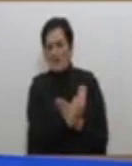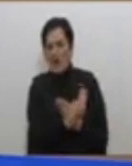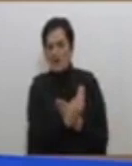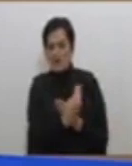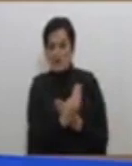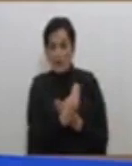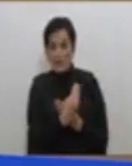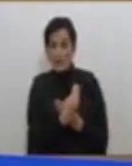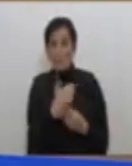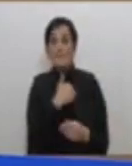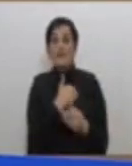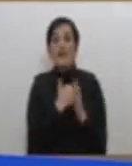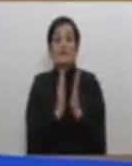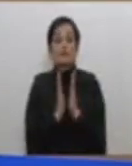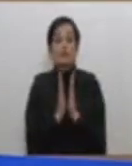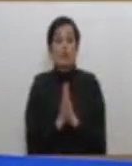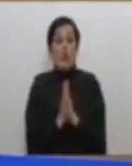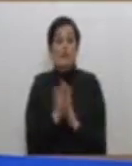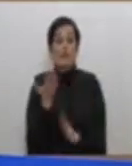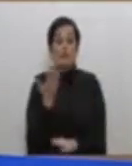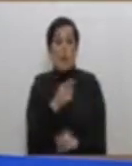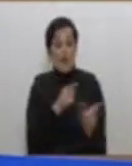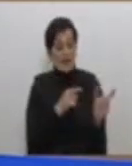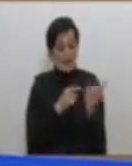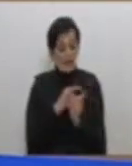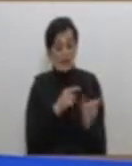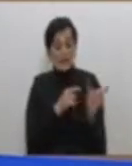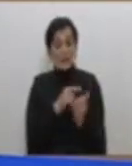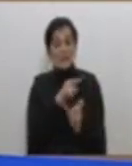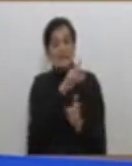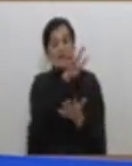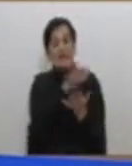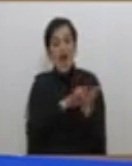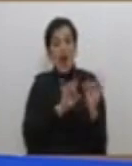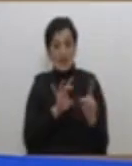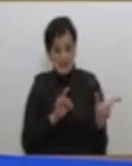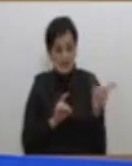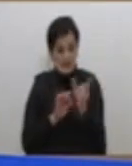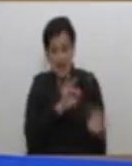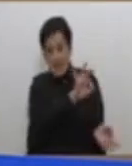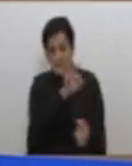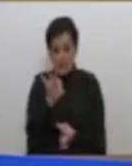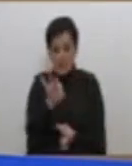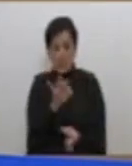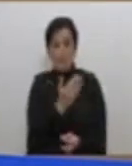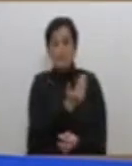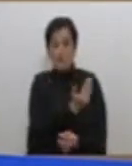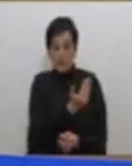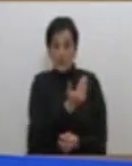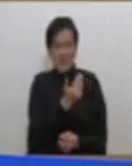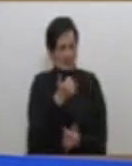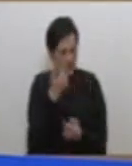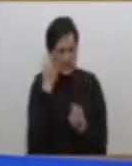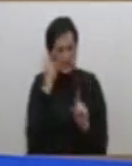Და აქ მომთხოვთ რომელიმე ციტატის მოყვანას მაშინდელი განცხადებიდან, რადგან თქვენც ეს გადასარევად მოგეხსენებათ, რა